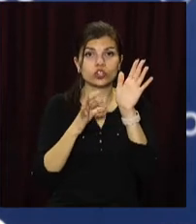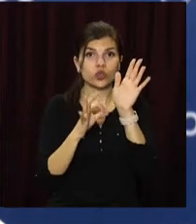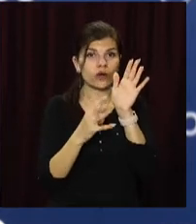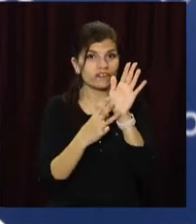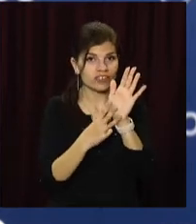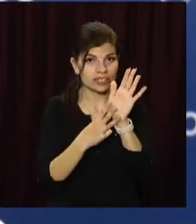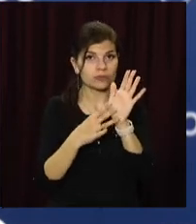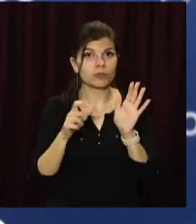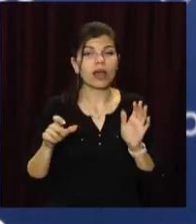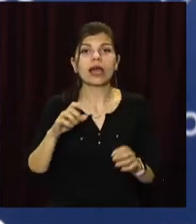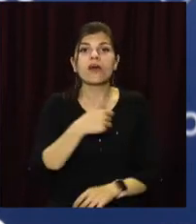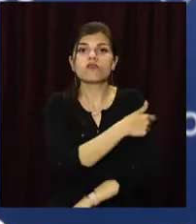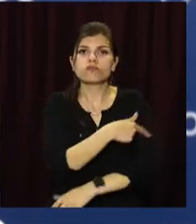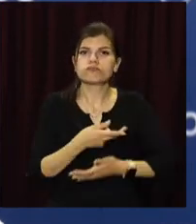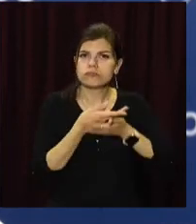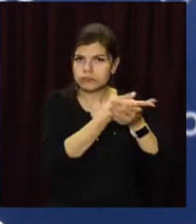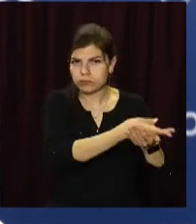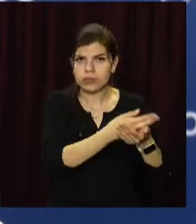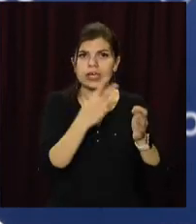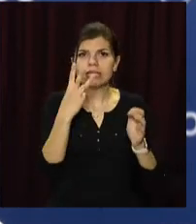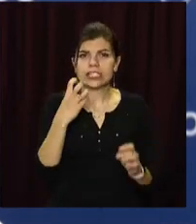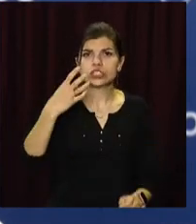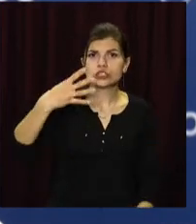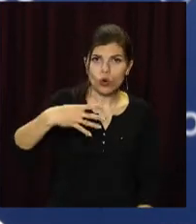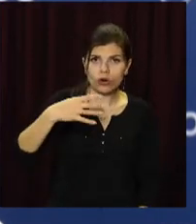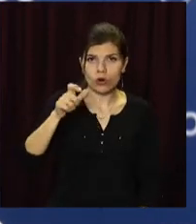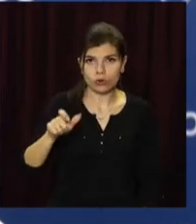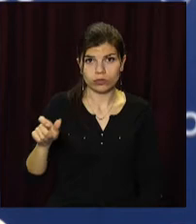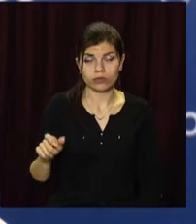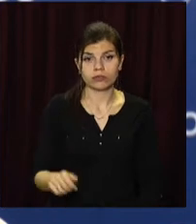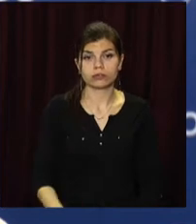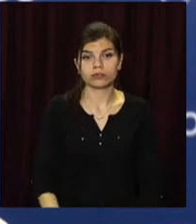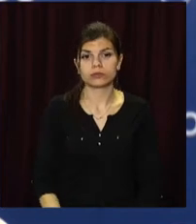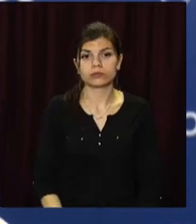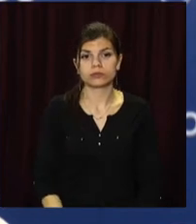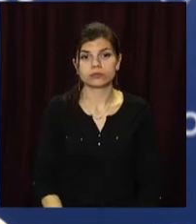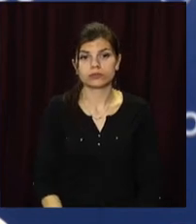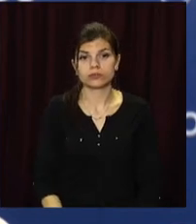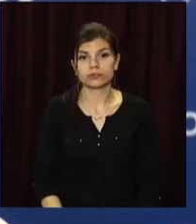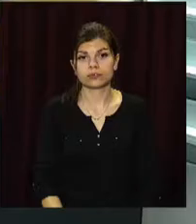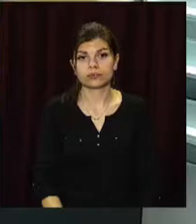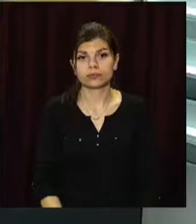4908 пацієнтів. В стаціонарах лікується 340 пацієнтів.